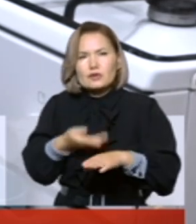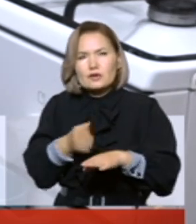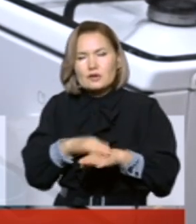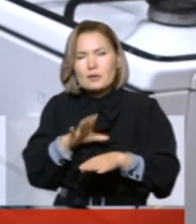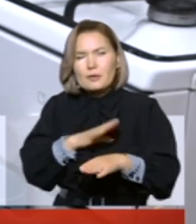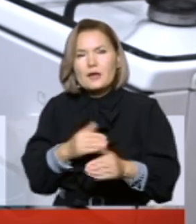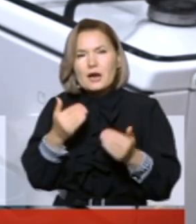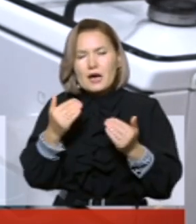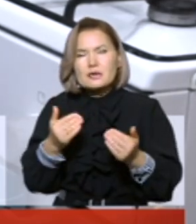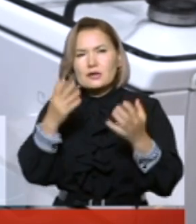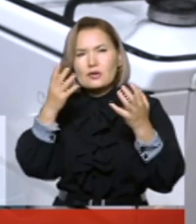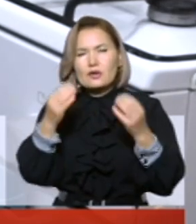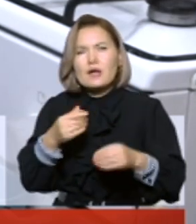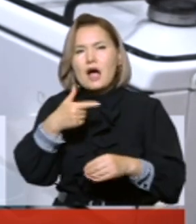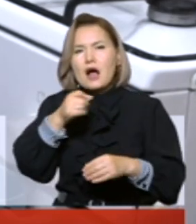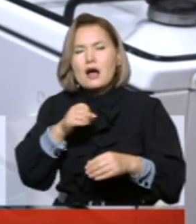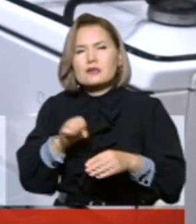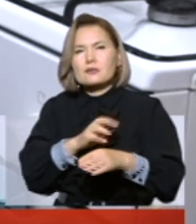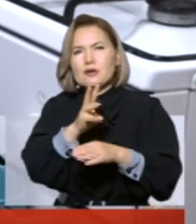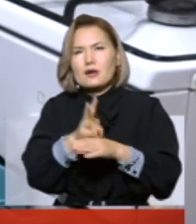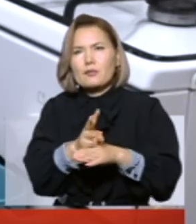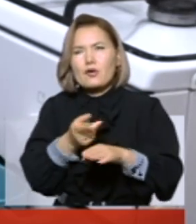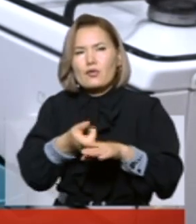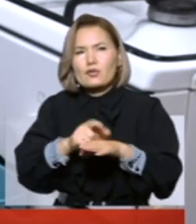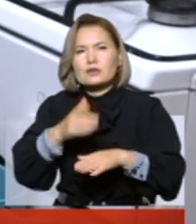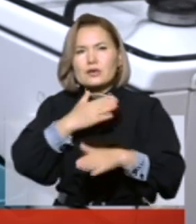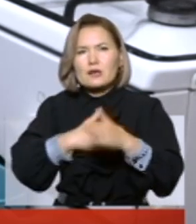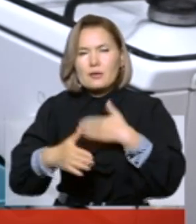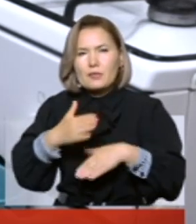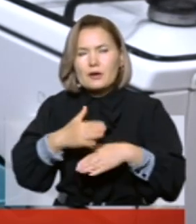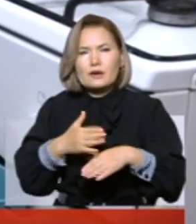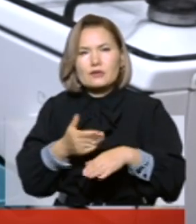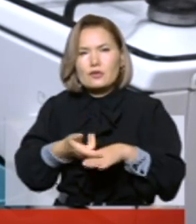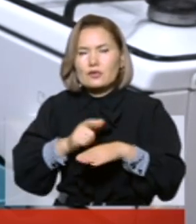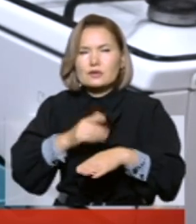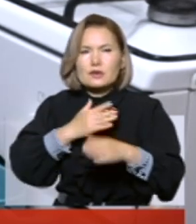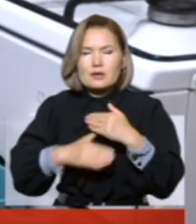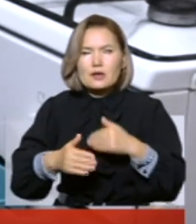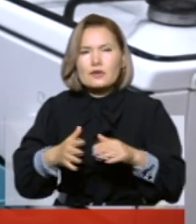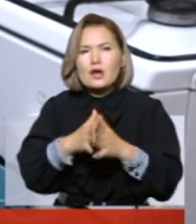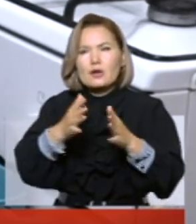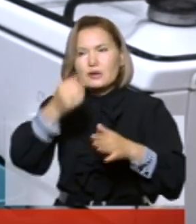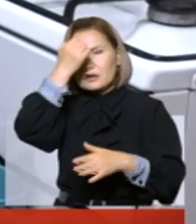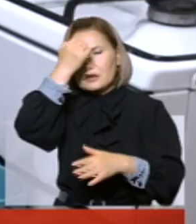табиғи газ келгенге қуанып отырмыз, қуанышымызды жеткізе алмай отырмыз. Рахмет.